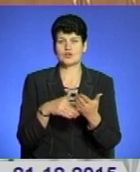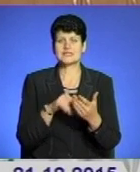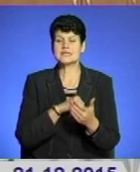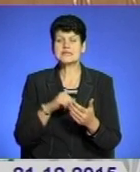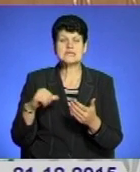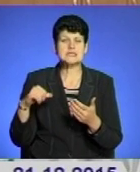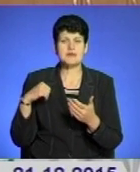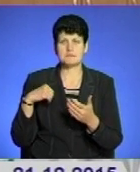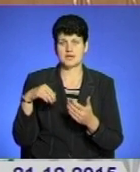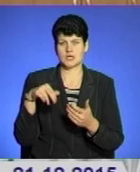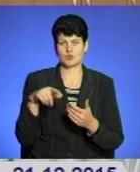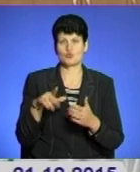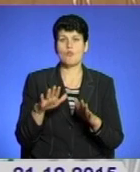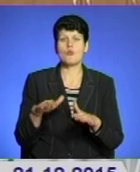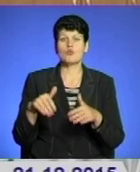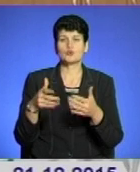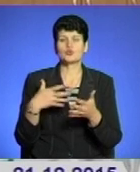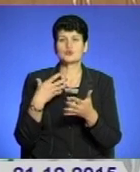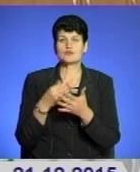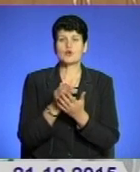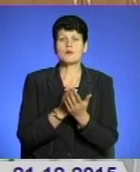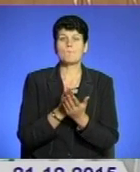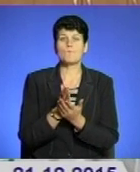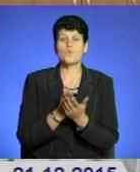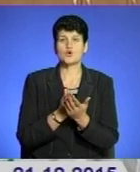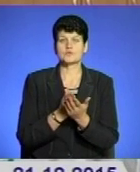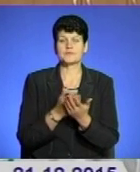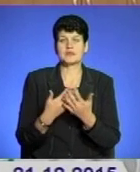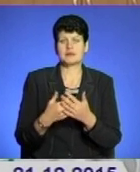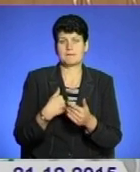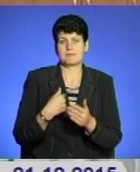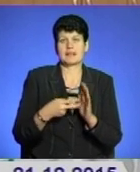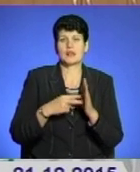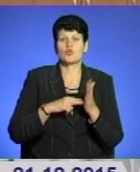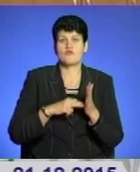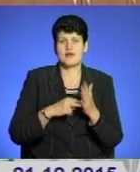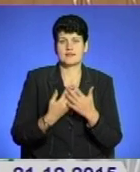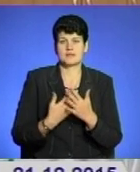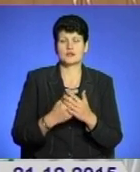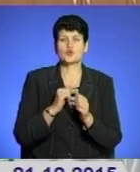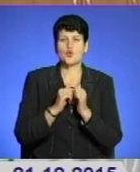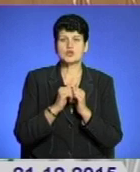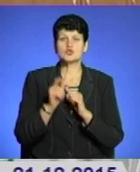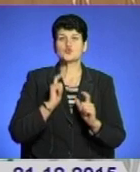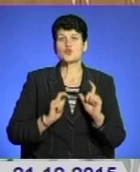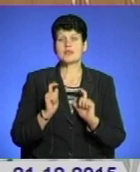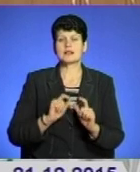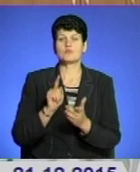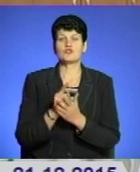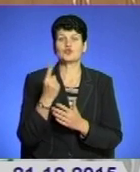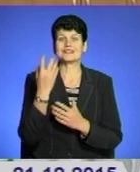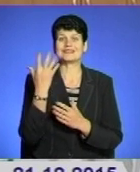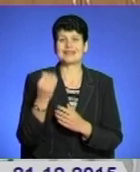самі навіть пропонують свої послуги. Наприклад, там, ми планували таким чином, що кожен студент повинен один